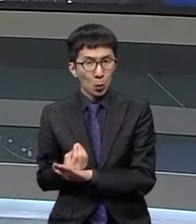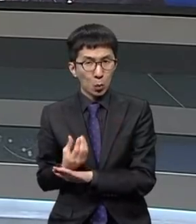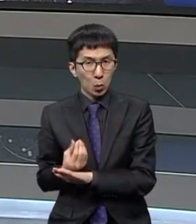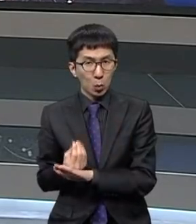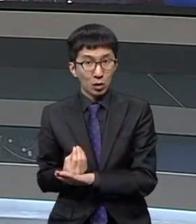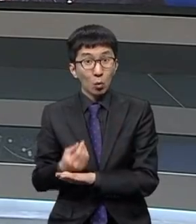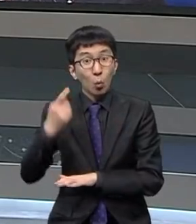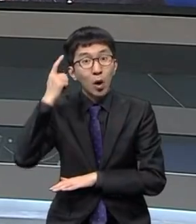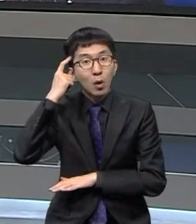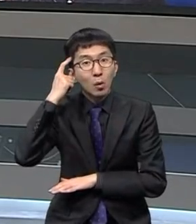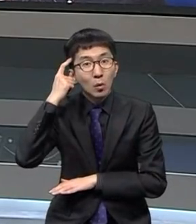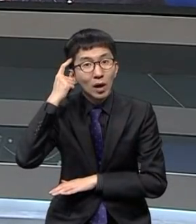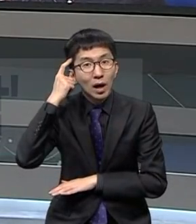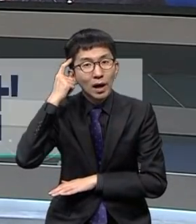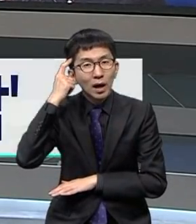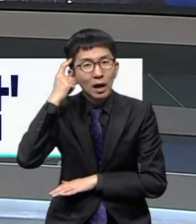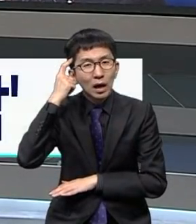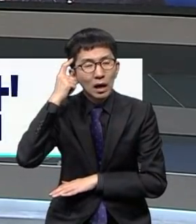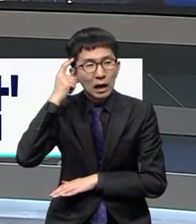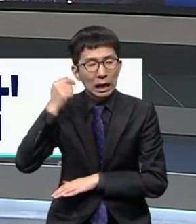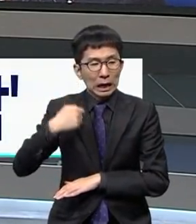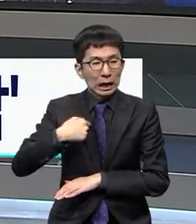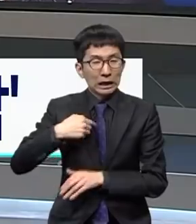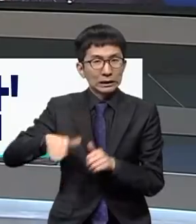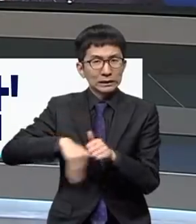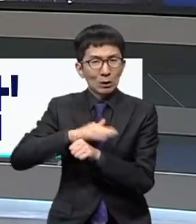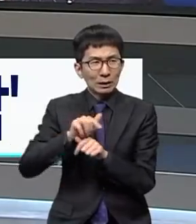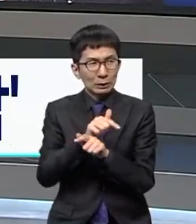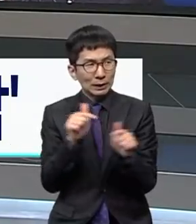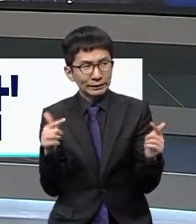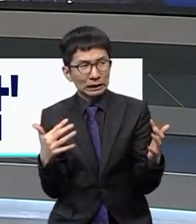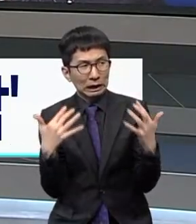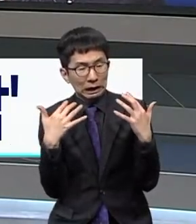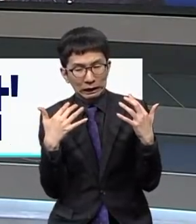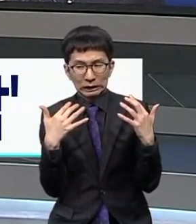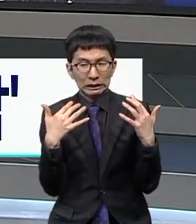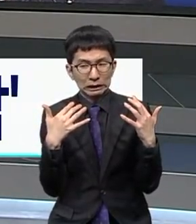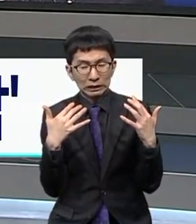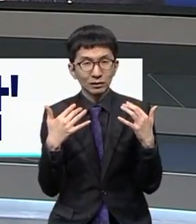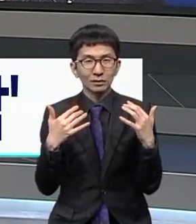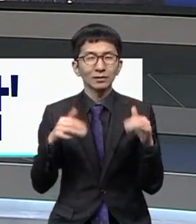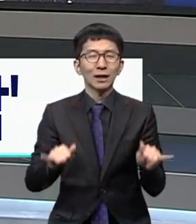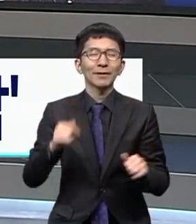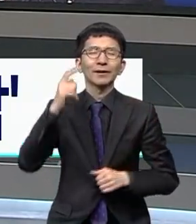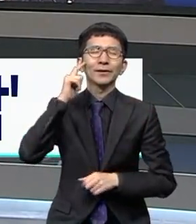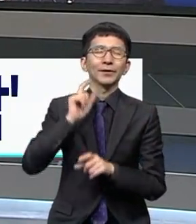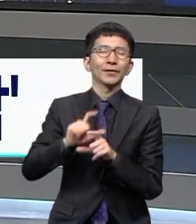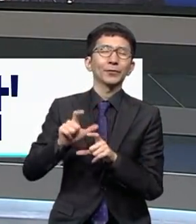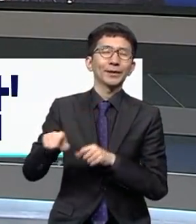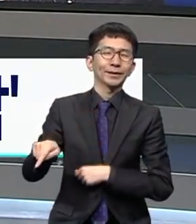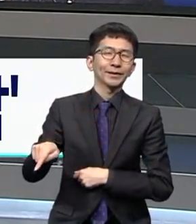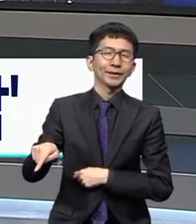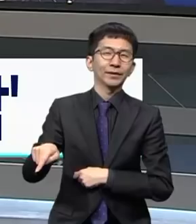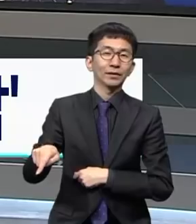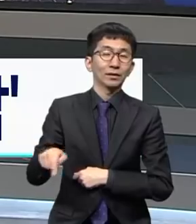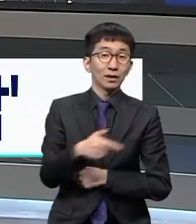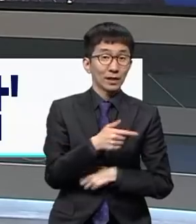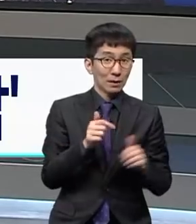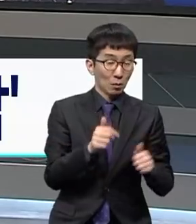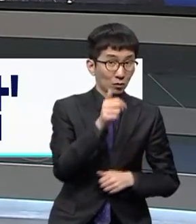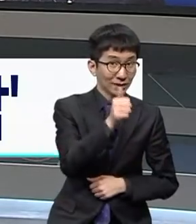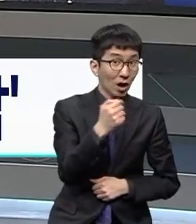했던 건 당시 자신이 처해 있던 여러 상황을 고려해 썼던 걸로 분석됩니다 대법원장의